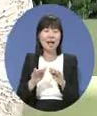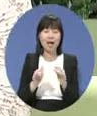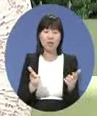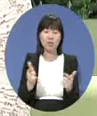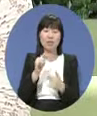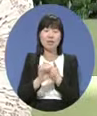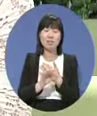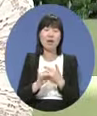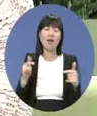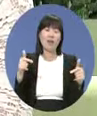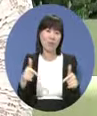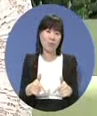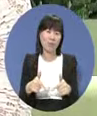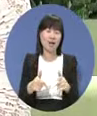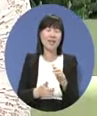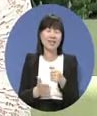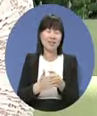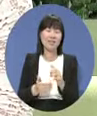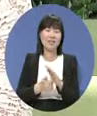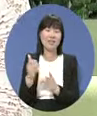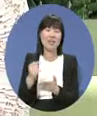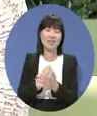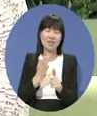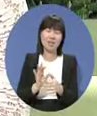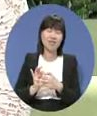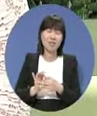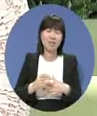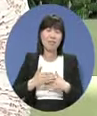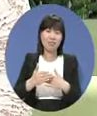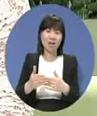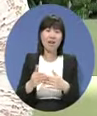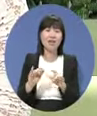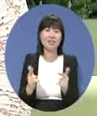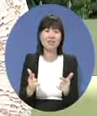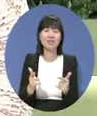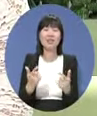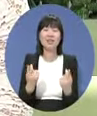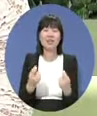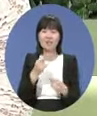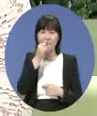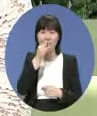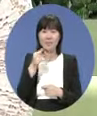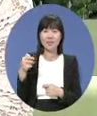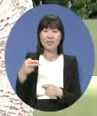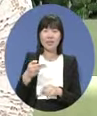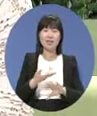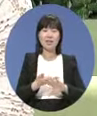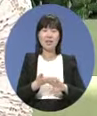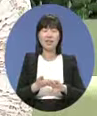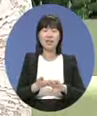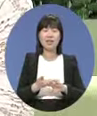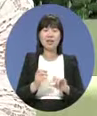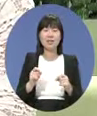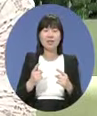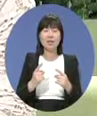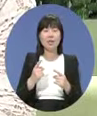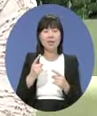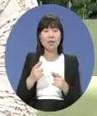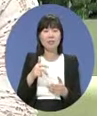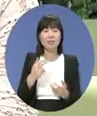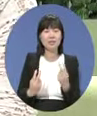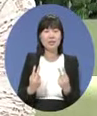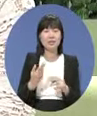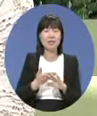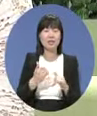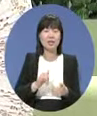다뤄주면 이제 감소됩니다. 희망을 좀 가지셔야 돼요. 계속까지는 않습니다. 그래서 그런 것들이 있고요. 그리고 이제 다른 사람 그러면서도 반면에